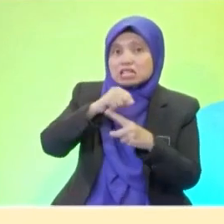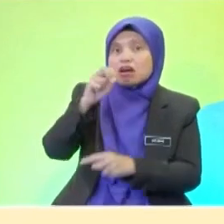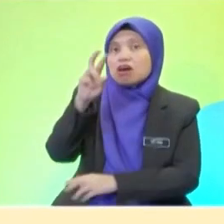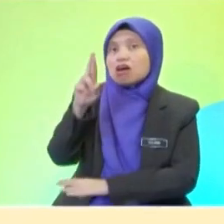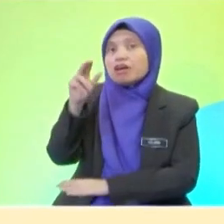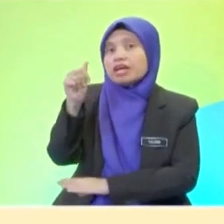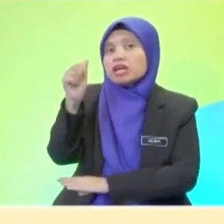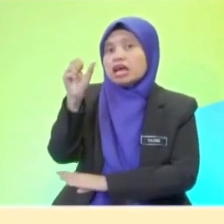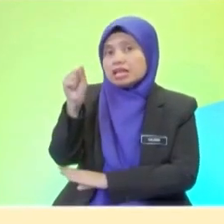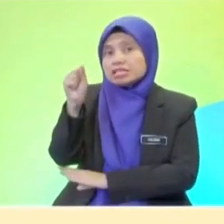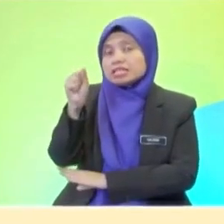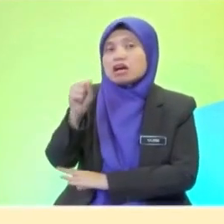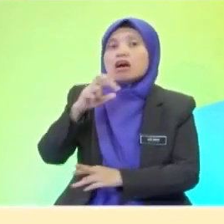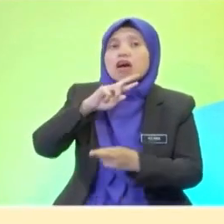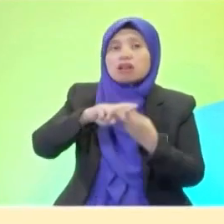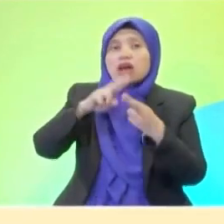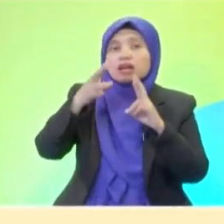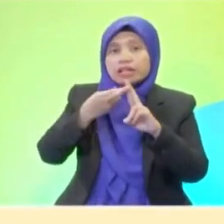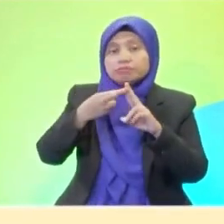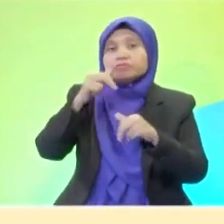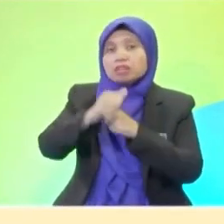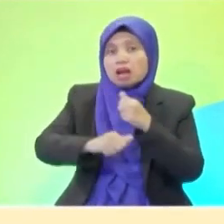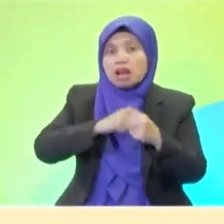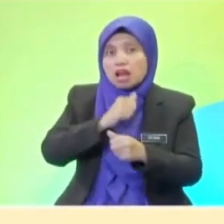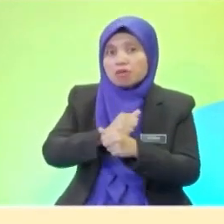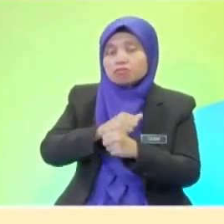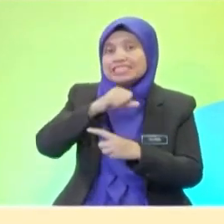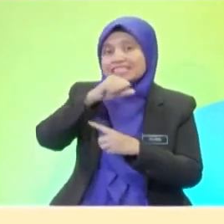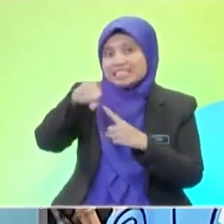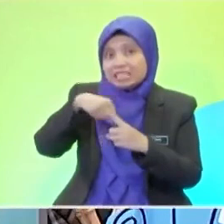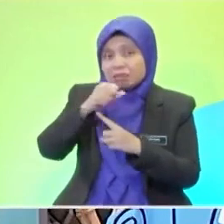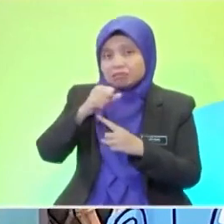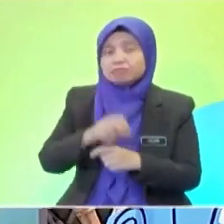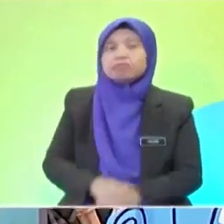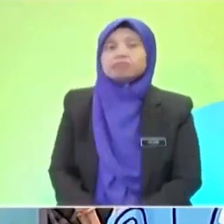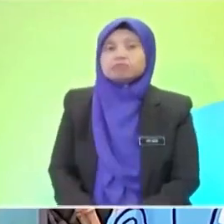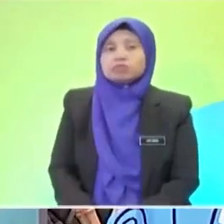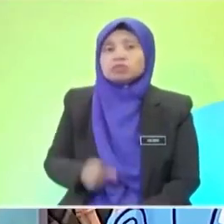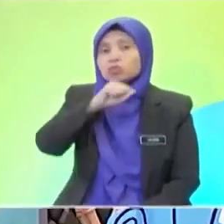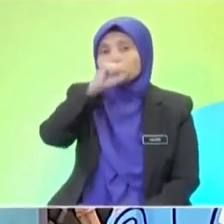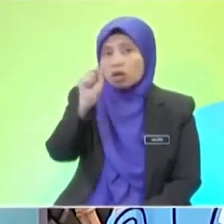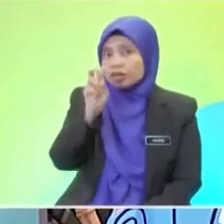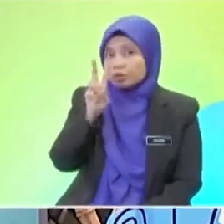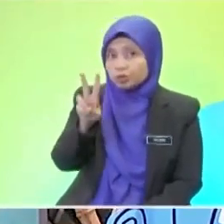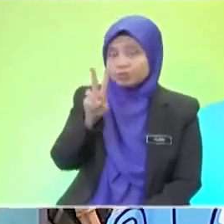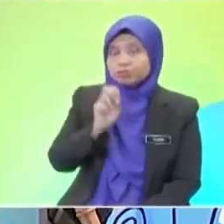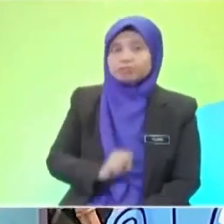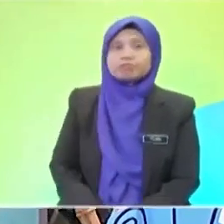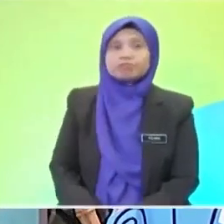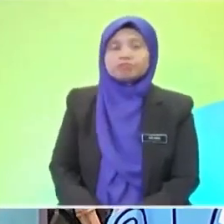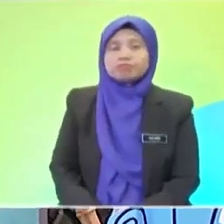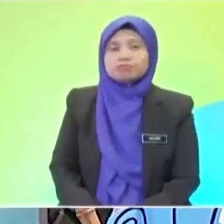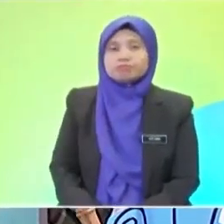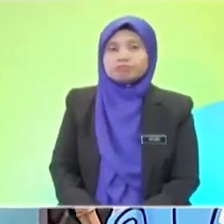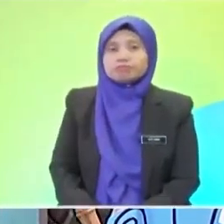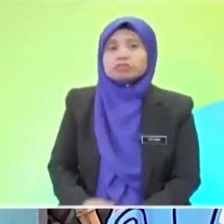singkatan kepada Rakan alam sekitar kita kunci jawaban itu Irfan baik soalnya yang kedua dengar betul-betul